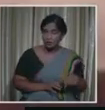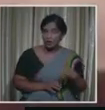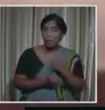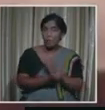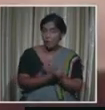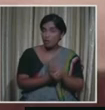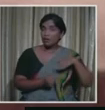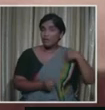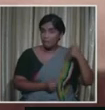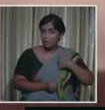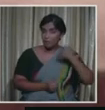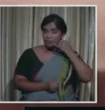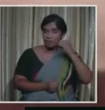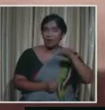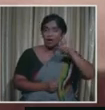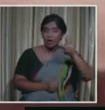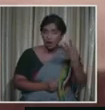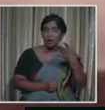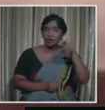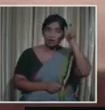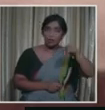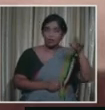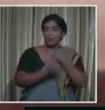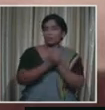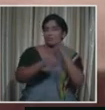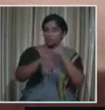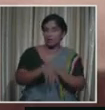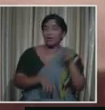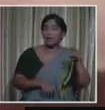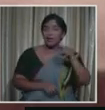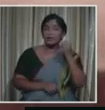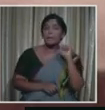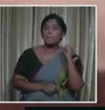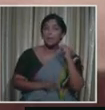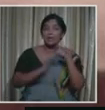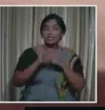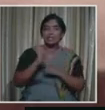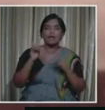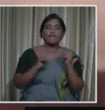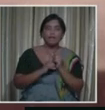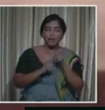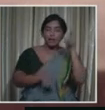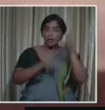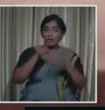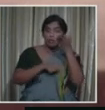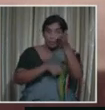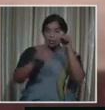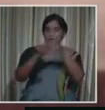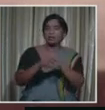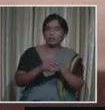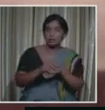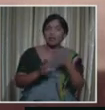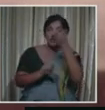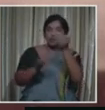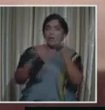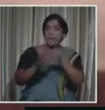bah katakan buah ma. Harsi gana kata nak gudar ganinno. Ekeng ekasiya panak janata imukti perempuan tamun nansa lagi aya, tamun nansa